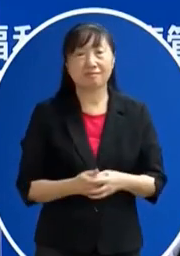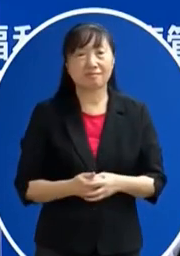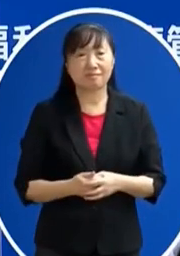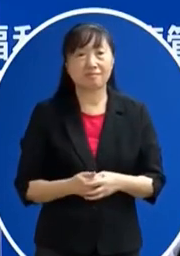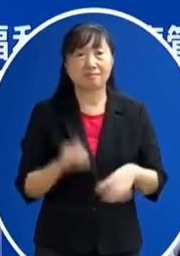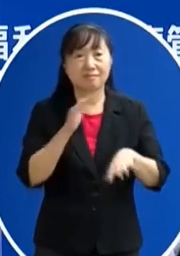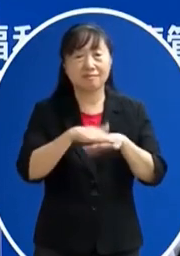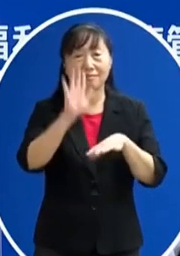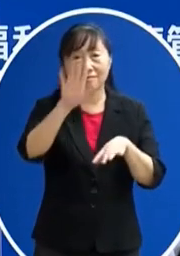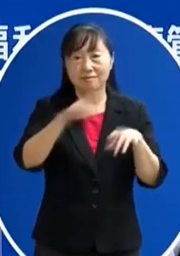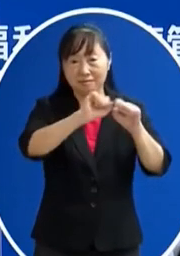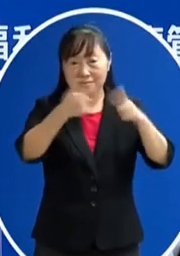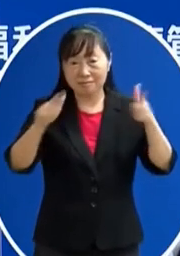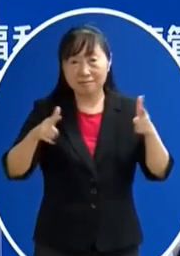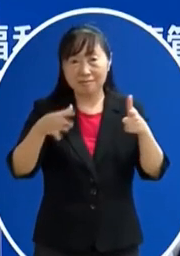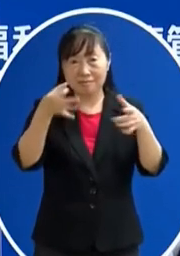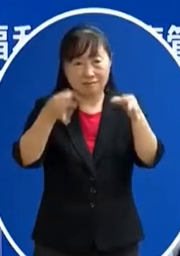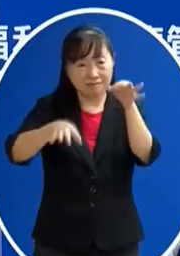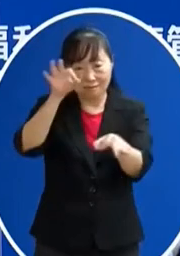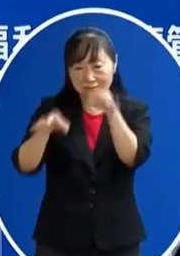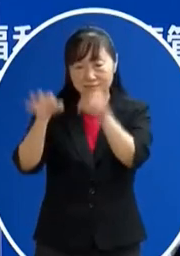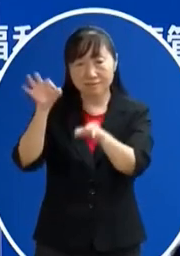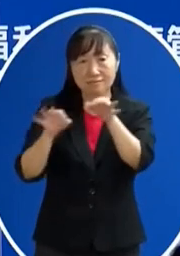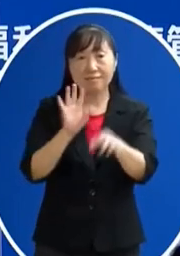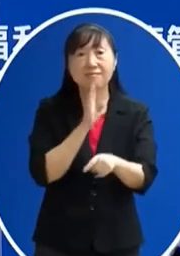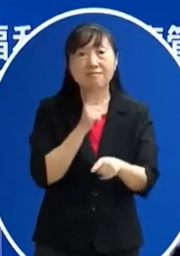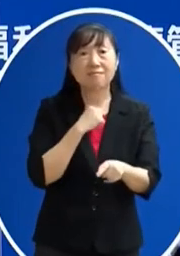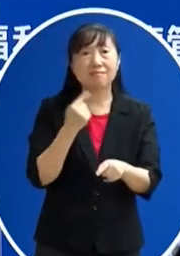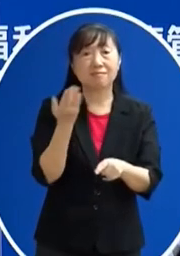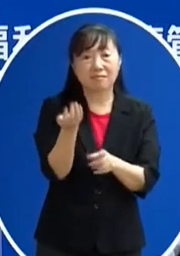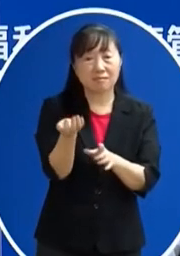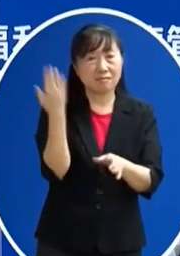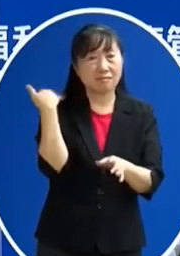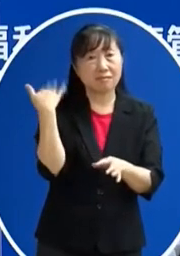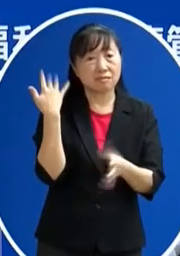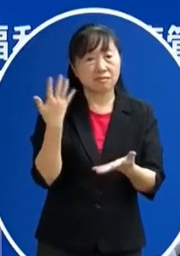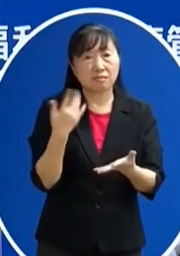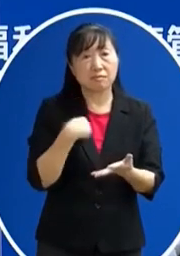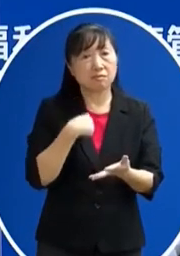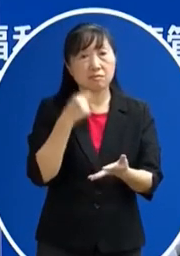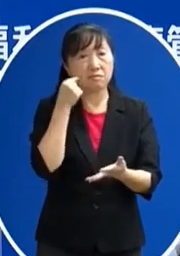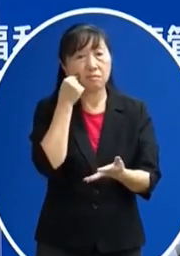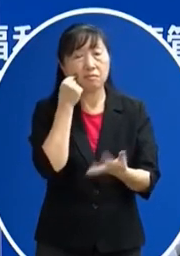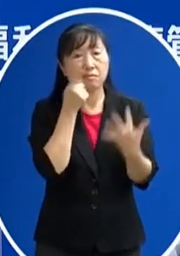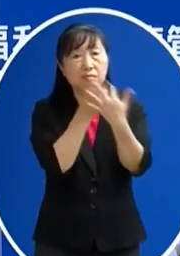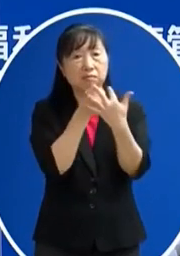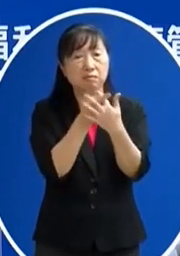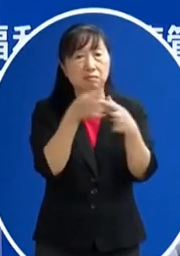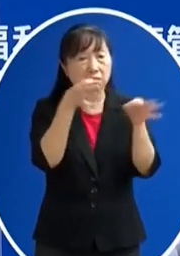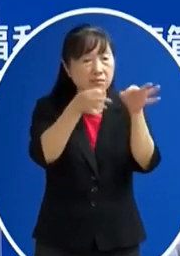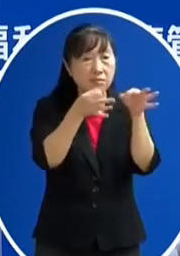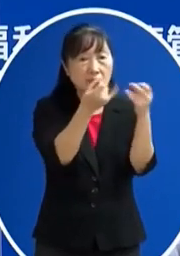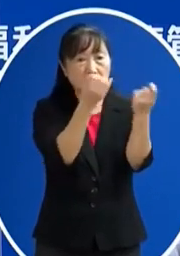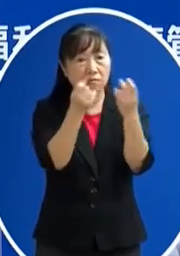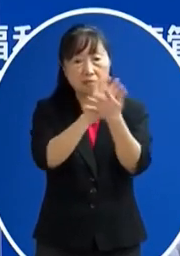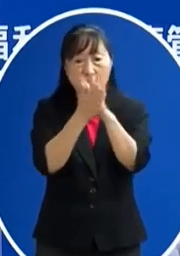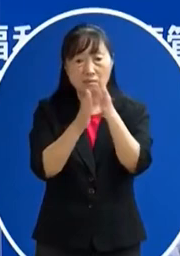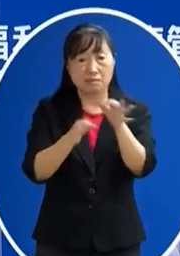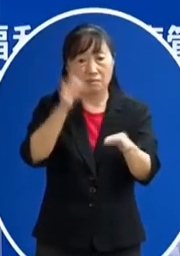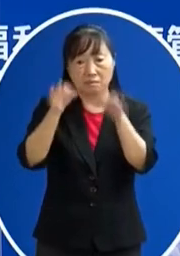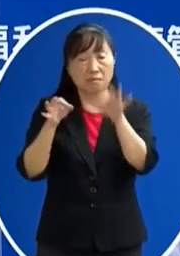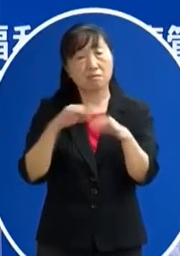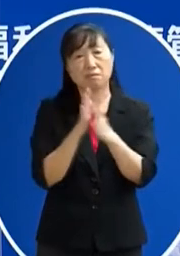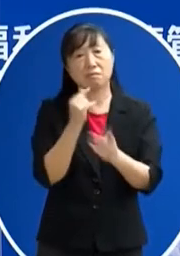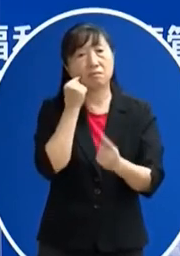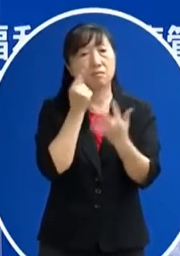很多种不同的价格，但是在前面的时间上，我们就没有办法去了解有各种价格的一个变化。